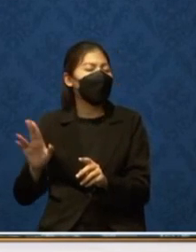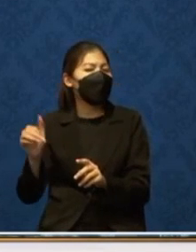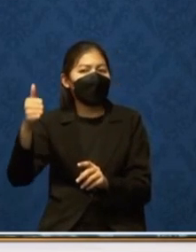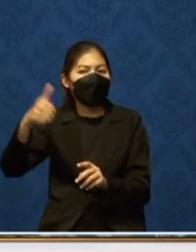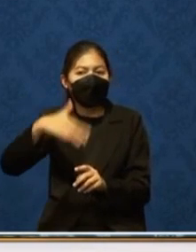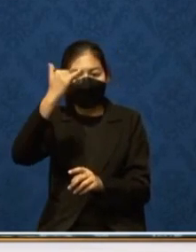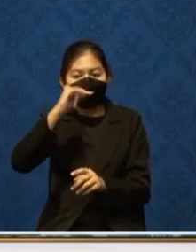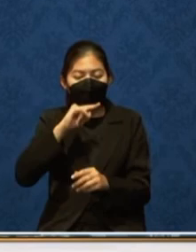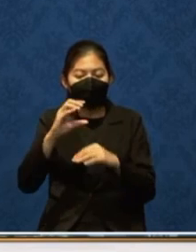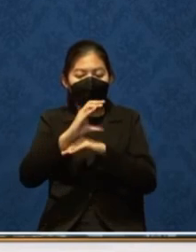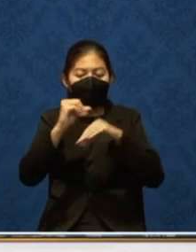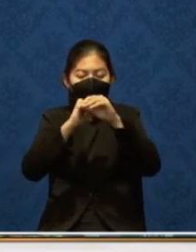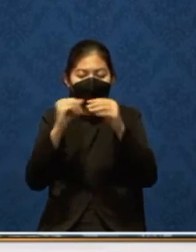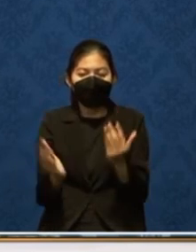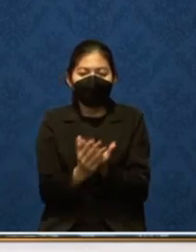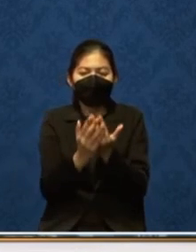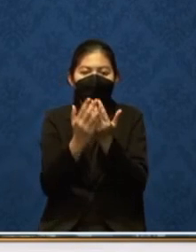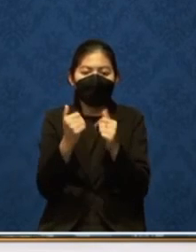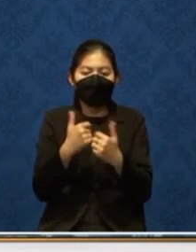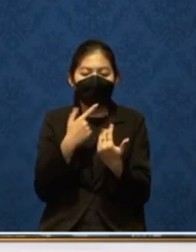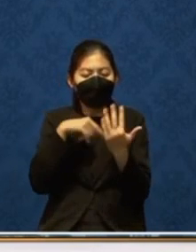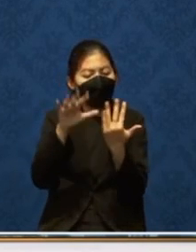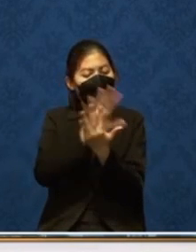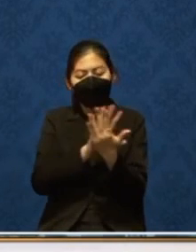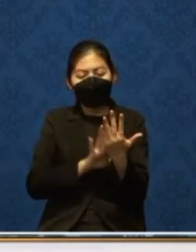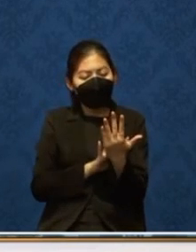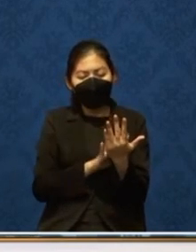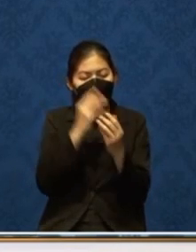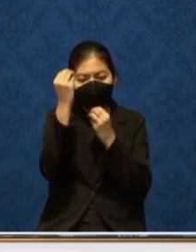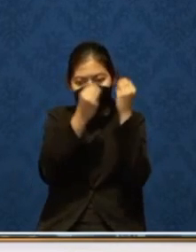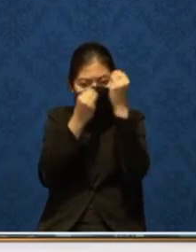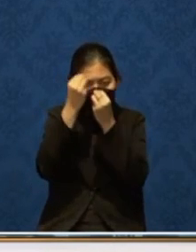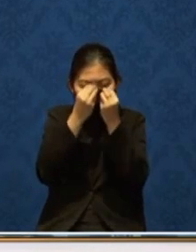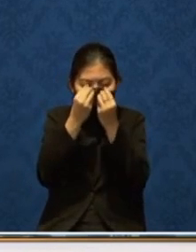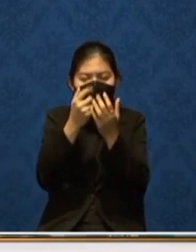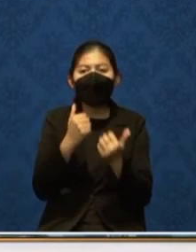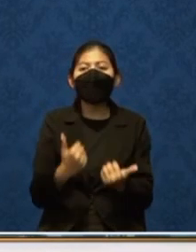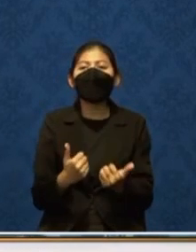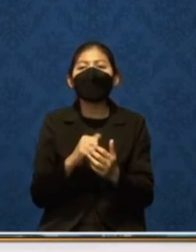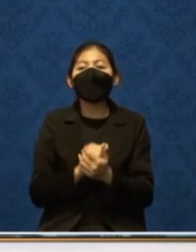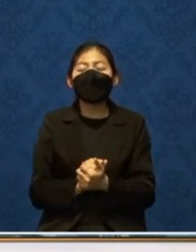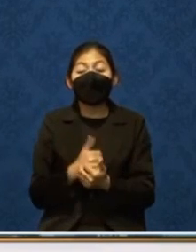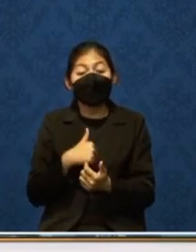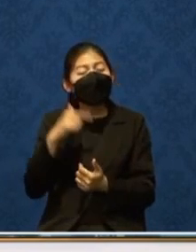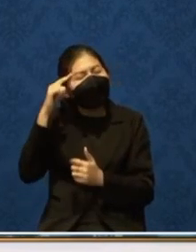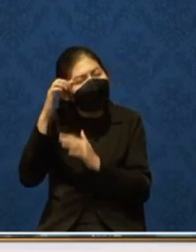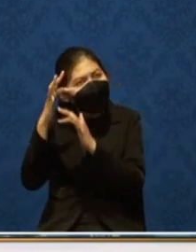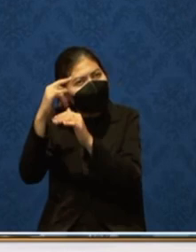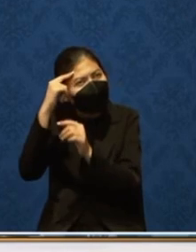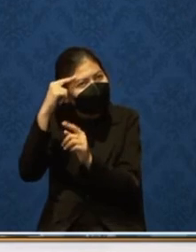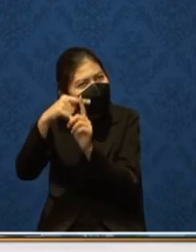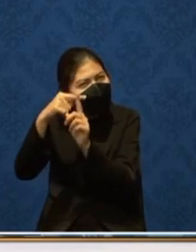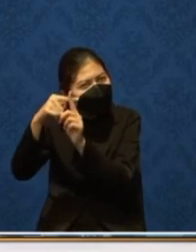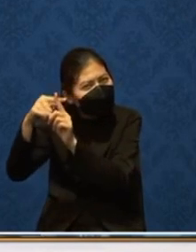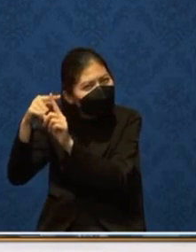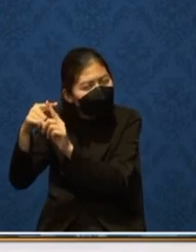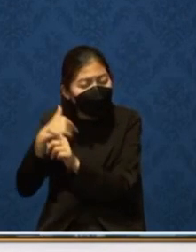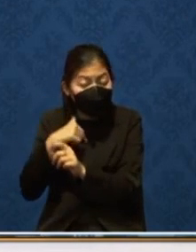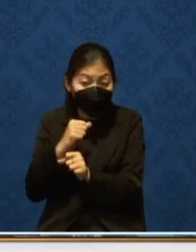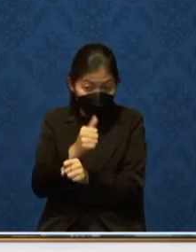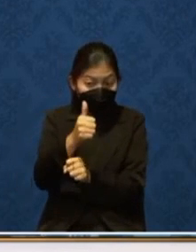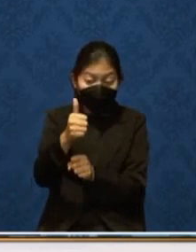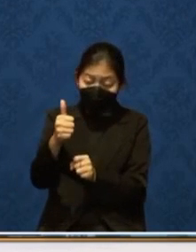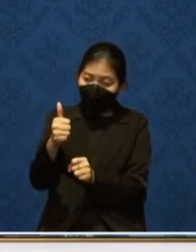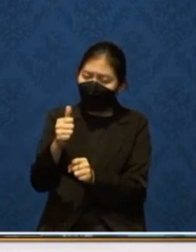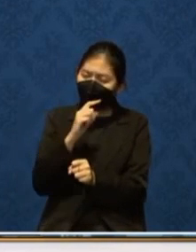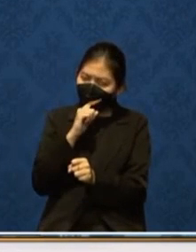้โครงการซ้ำซ้อน มนเต็ประเทศไปหมดหากคิดแแ่ดี มองโกเชิงบวกมากเลยว่าหากมทำได้จริ